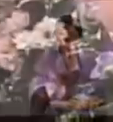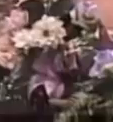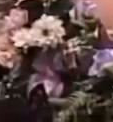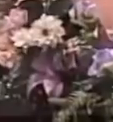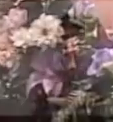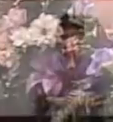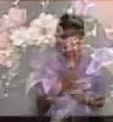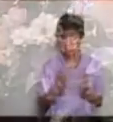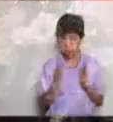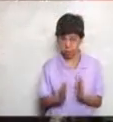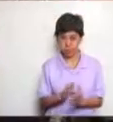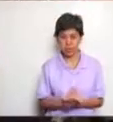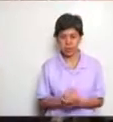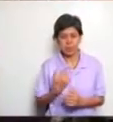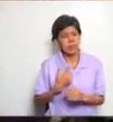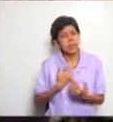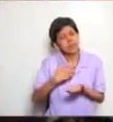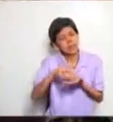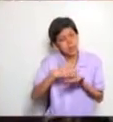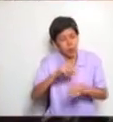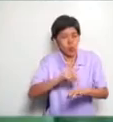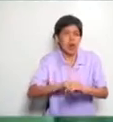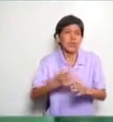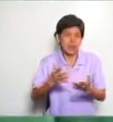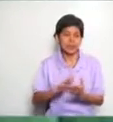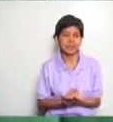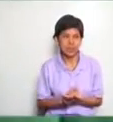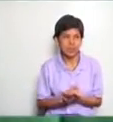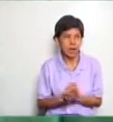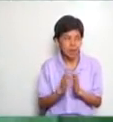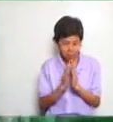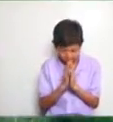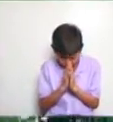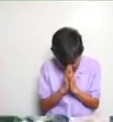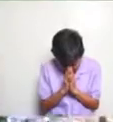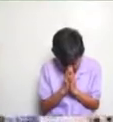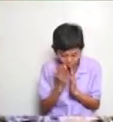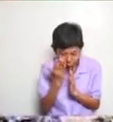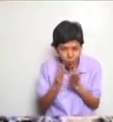ผมบอกตรๆ วัี้เราไมมีเวลาเล่านะครับ เดี ขอกลาบท่าน